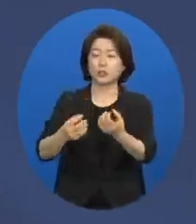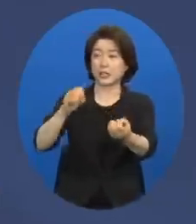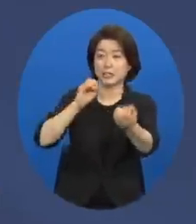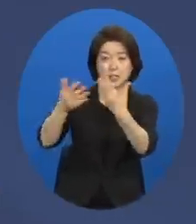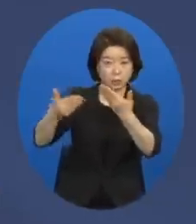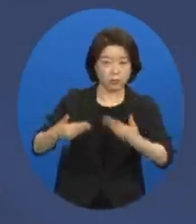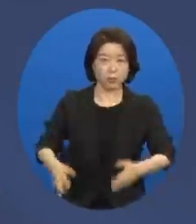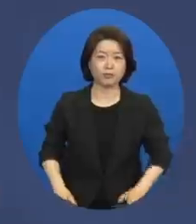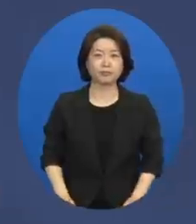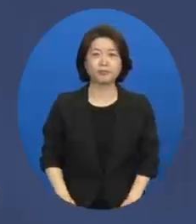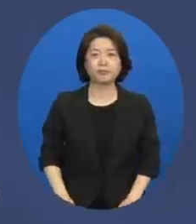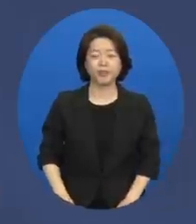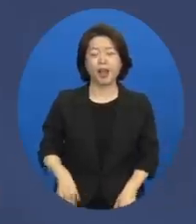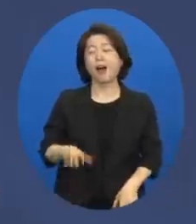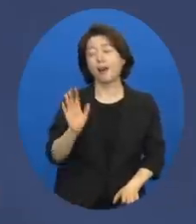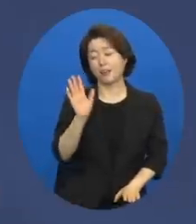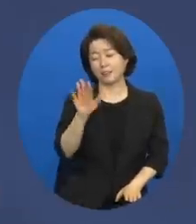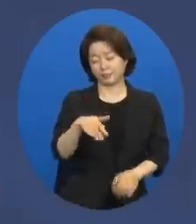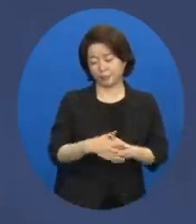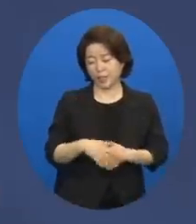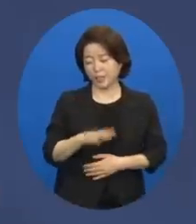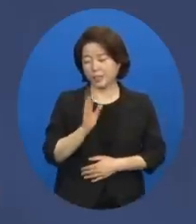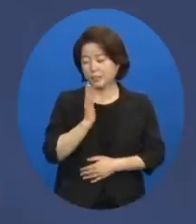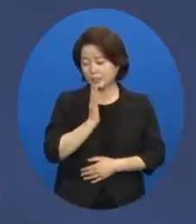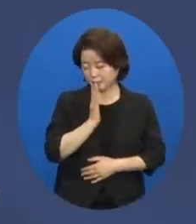하는데 그건